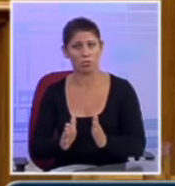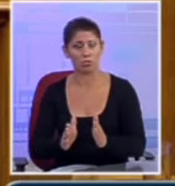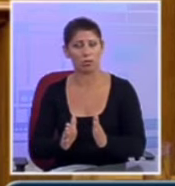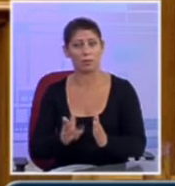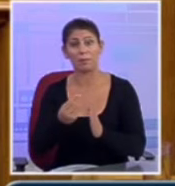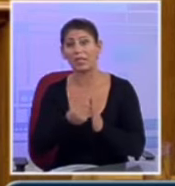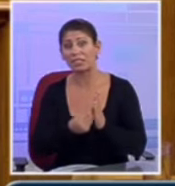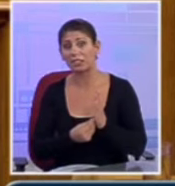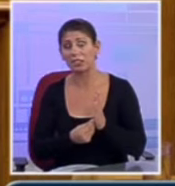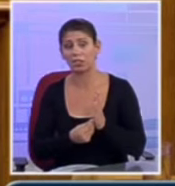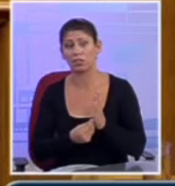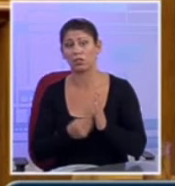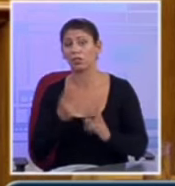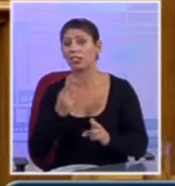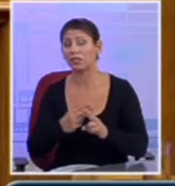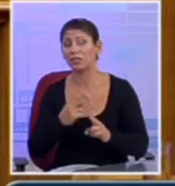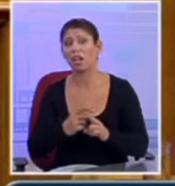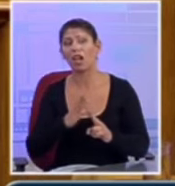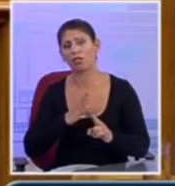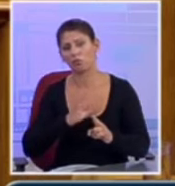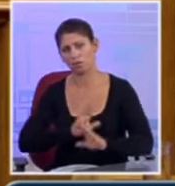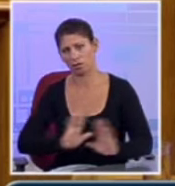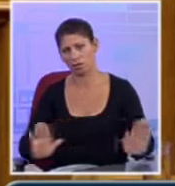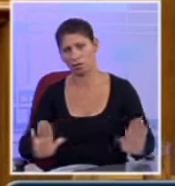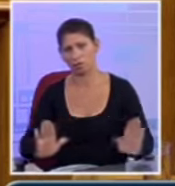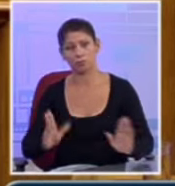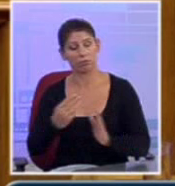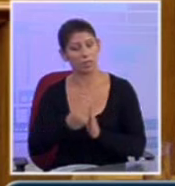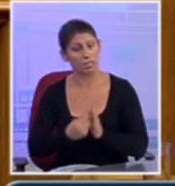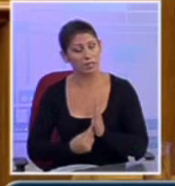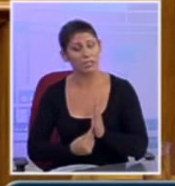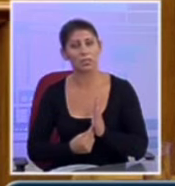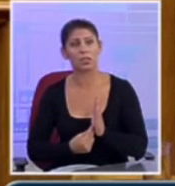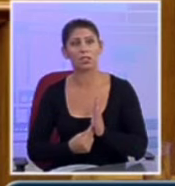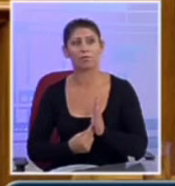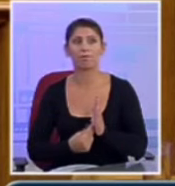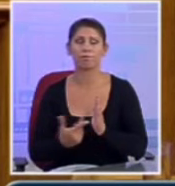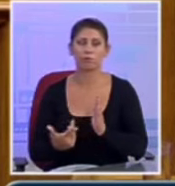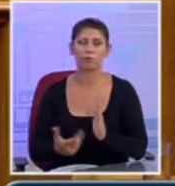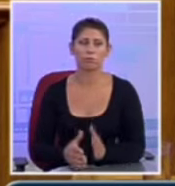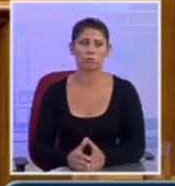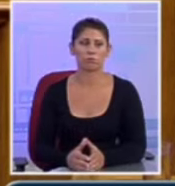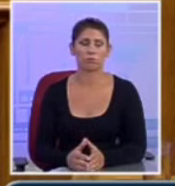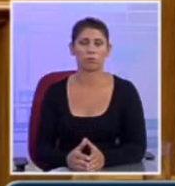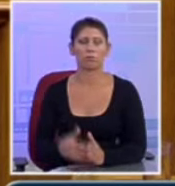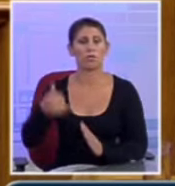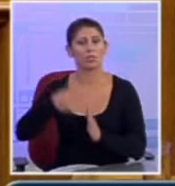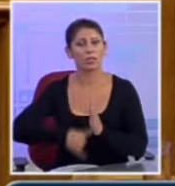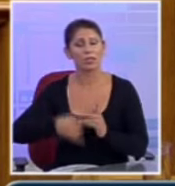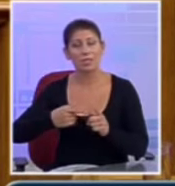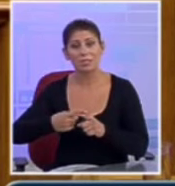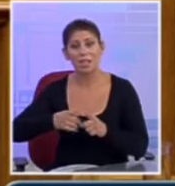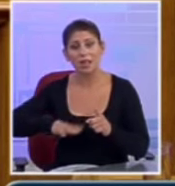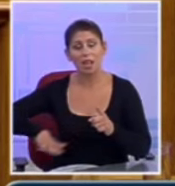με κριτήρια κυρίως ανθρωπιστικά, με κριτήρια τα οποία ουσιαστικά στη χώρα